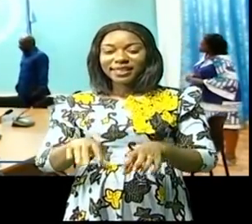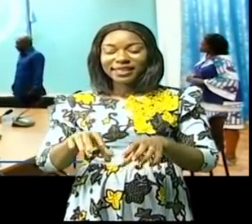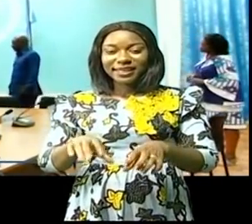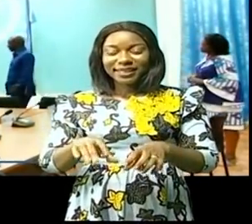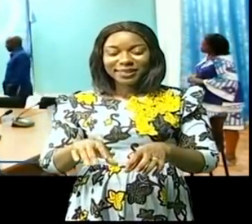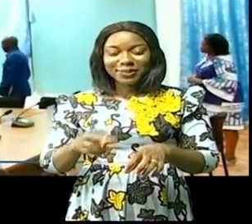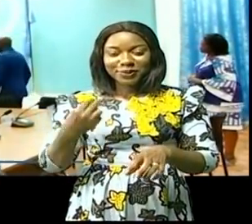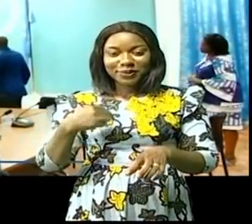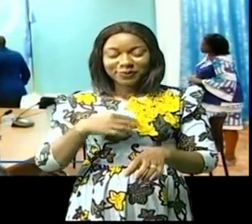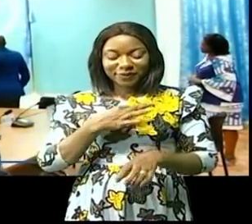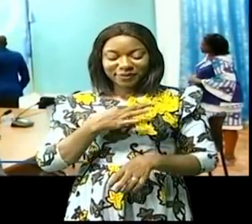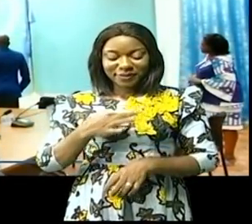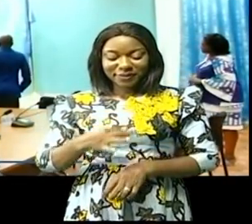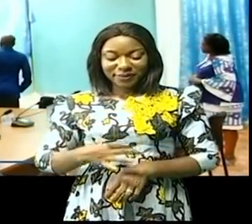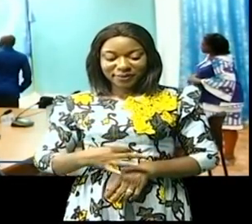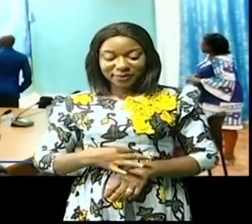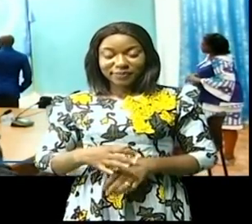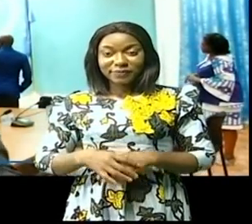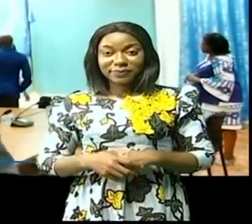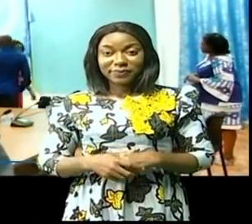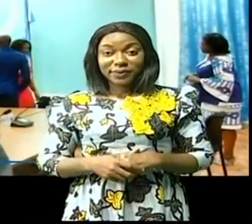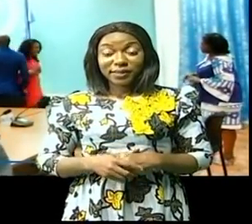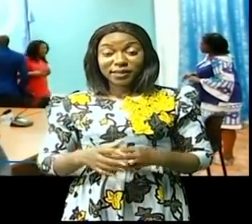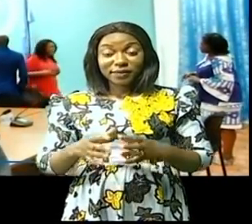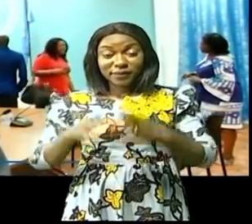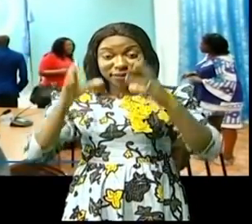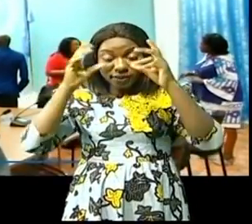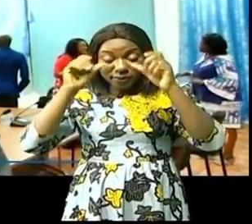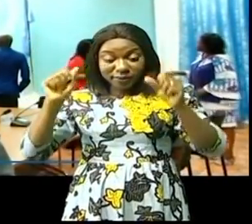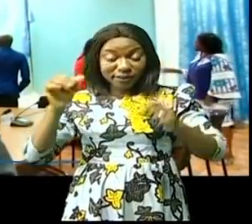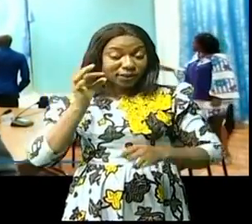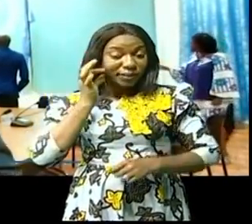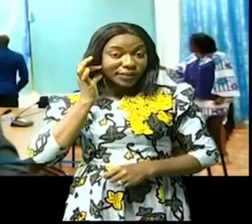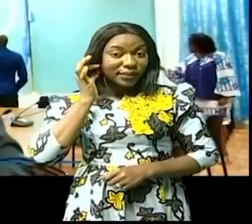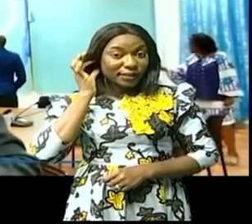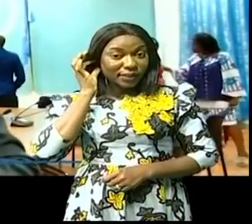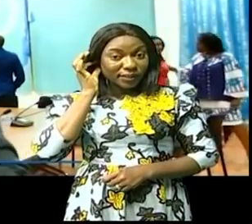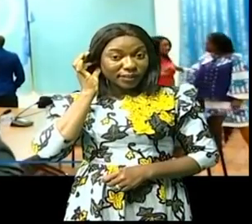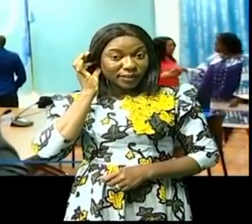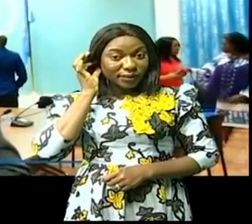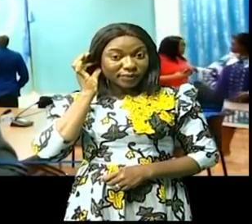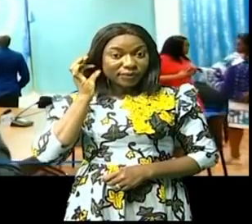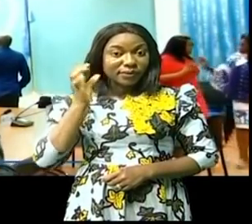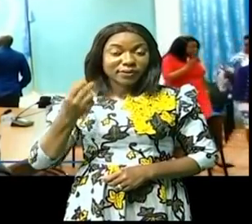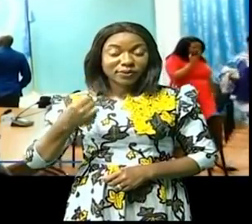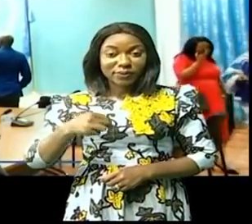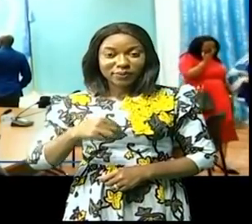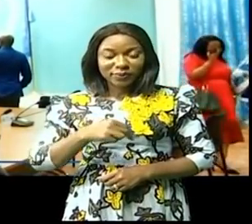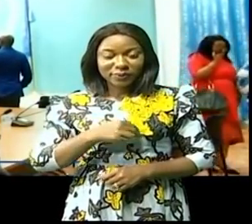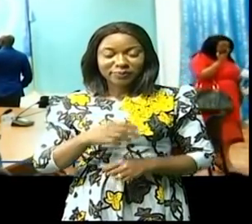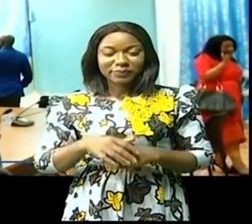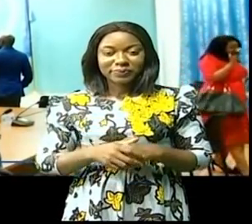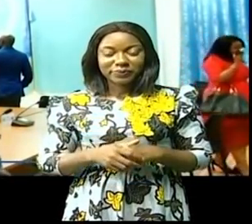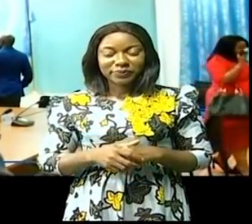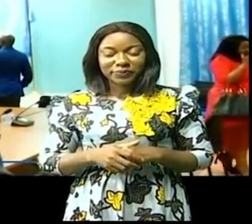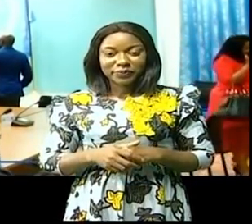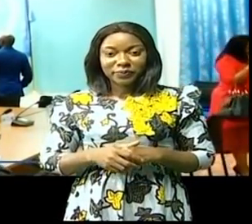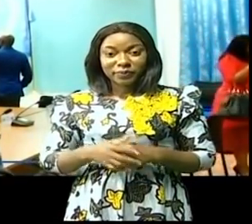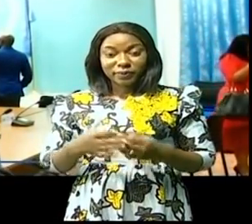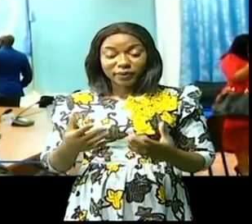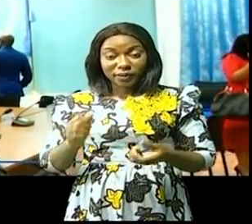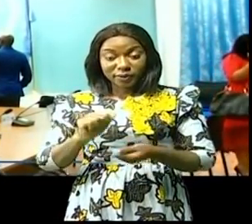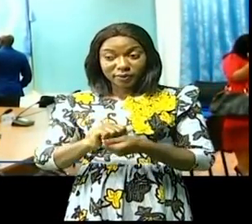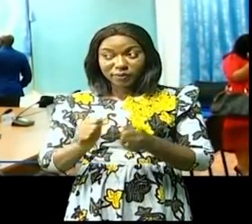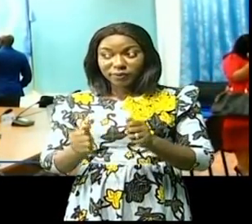Félix Antoine Tshisekedi Tshilombo avec le président du Kenya. Ça nous semble être une voie de sortie à la crise qui